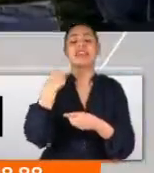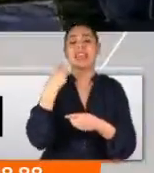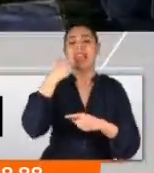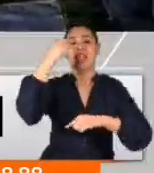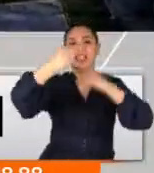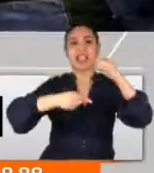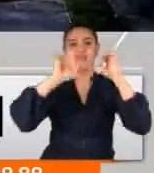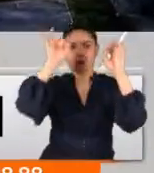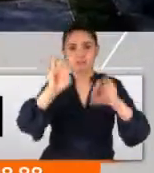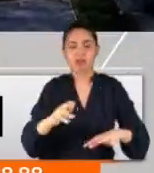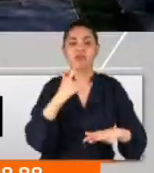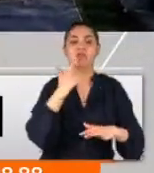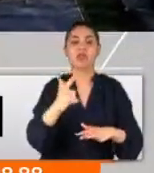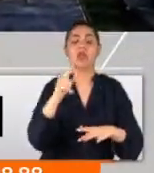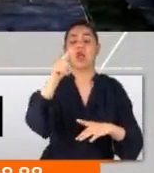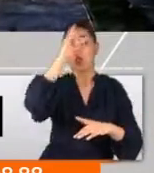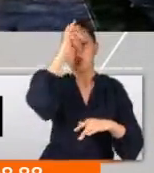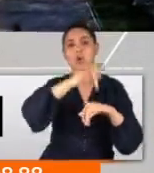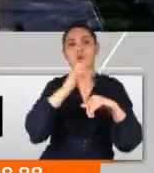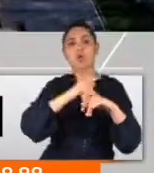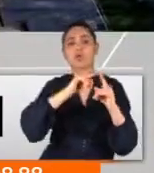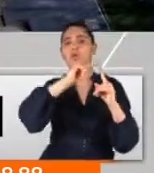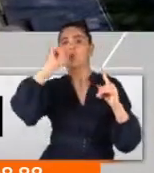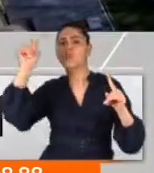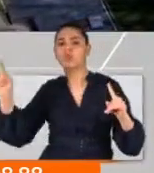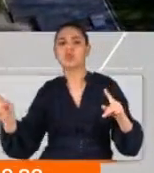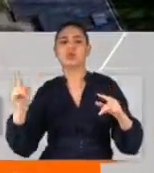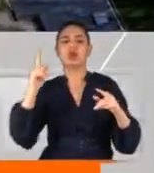diyerek. Ülkemize uzunca bir süredir hakim olan çirkin,